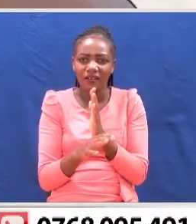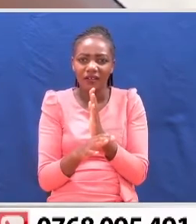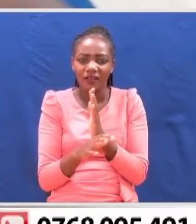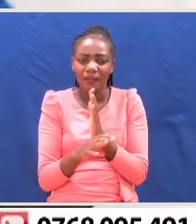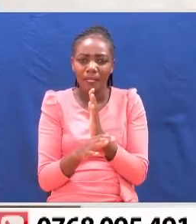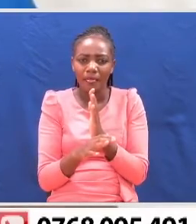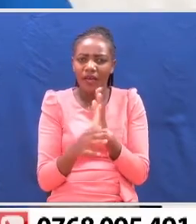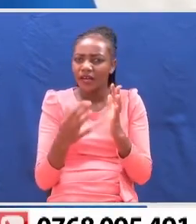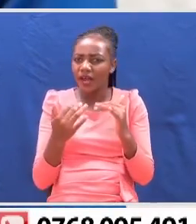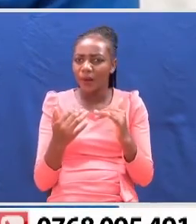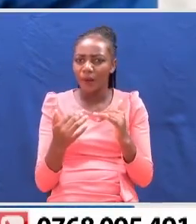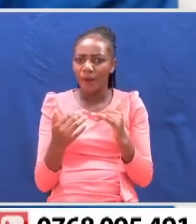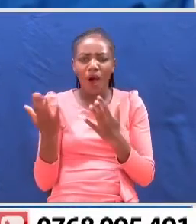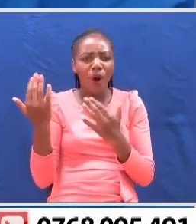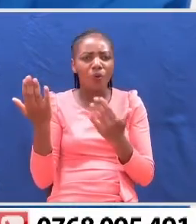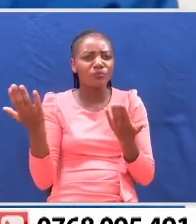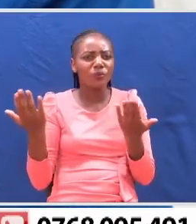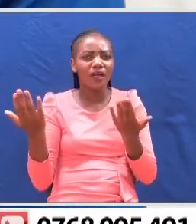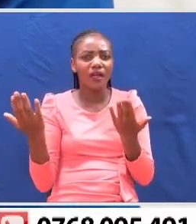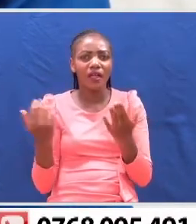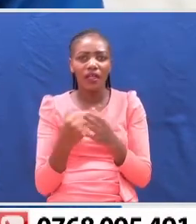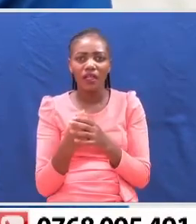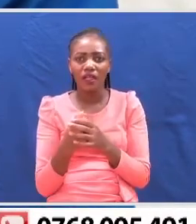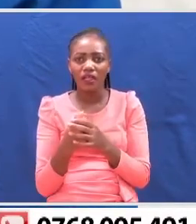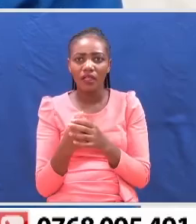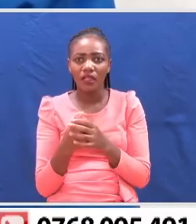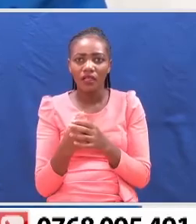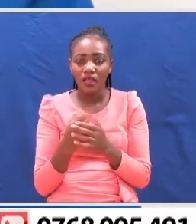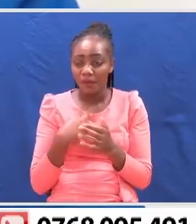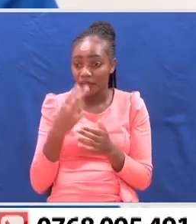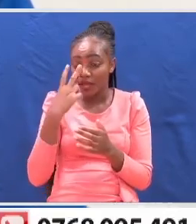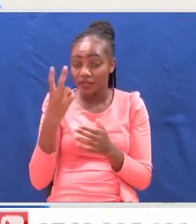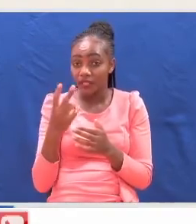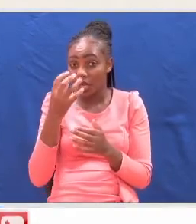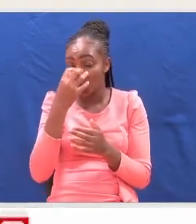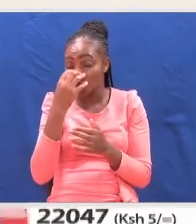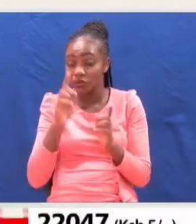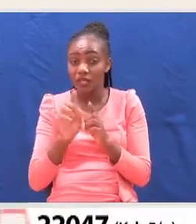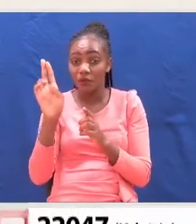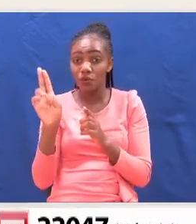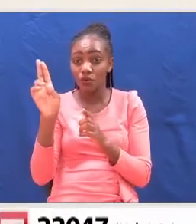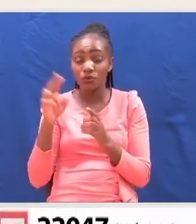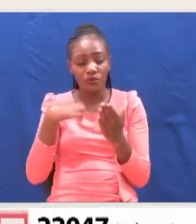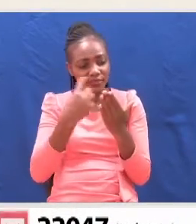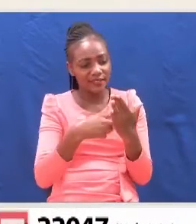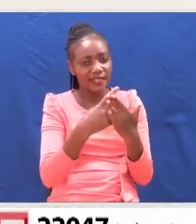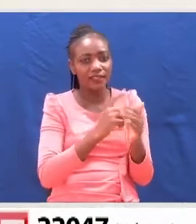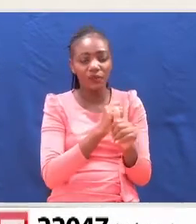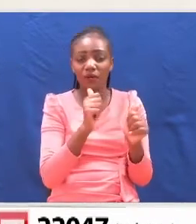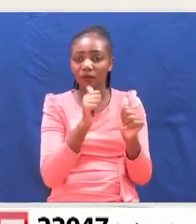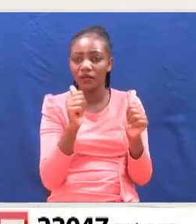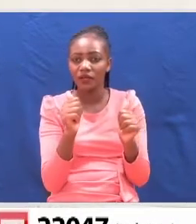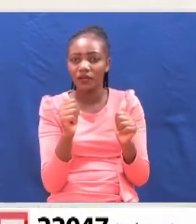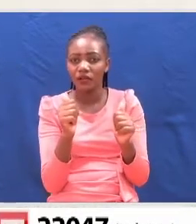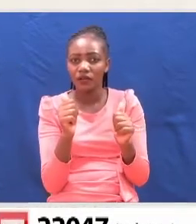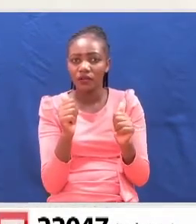Wanasikizana, si hata juzi uliona ukiwa kwenye kiwanja walikuwa wanazungumza, Nafikiri pengine kama kuna